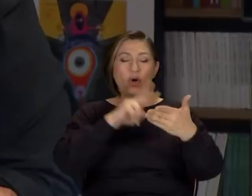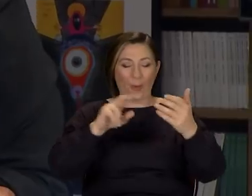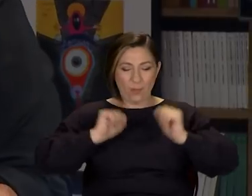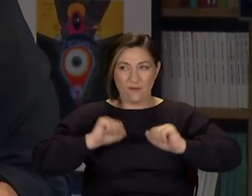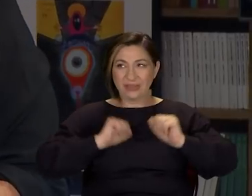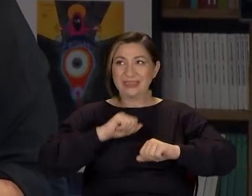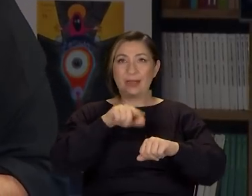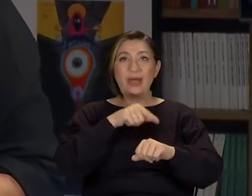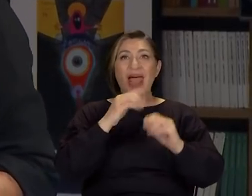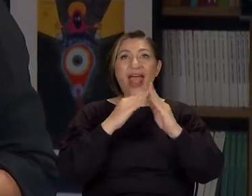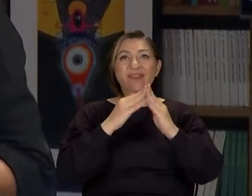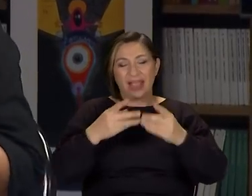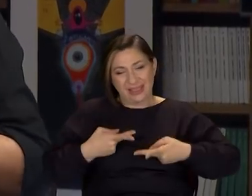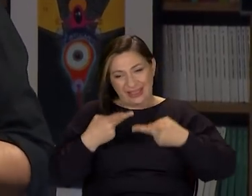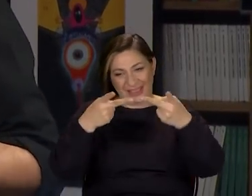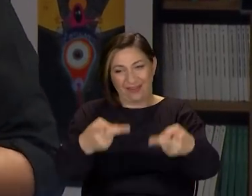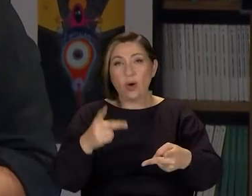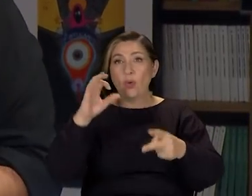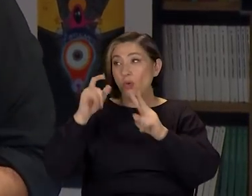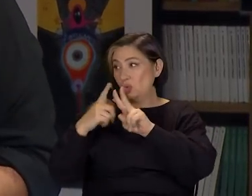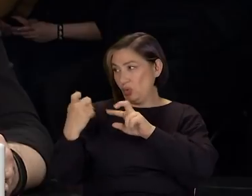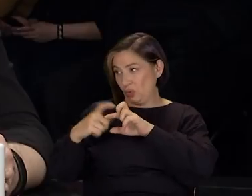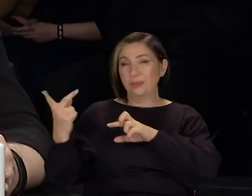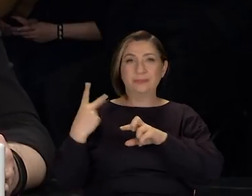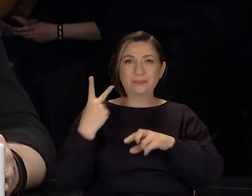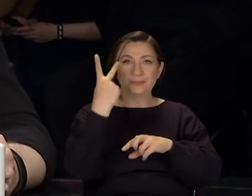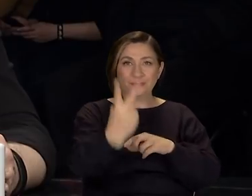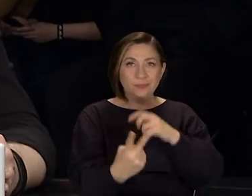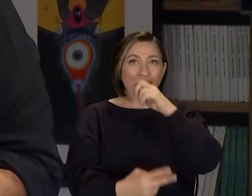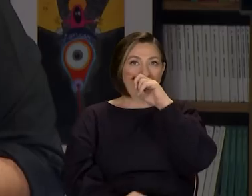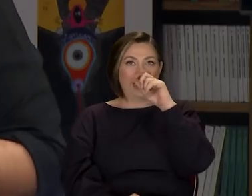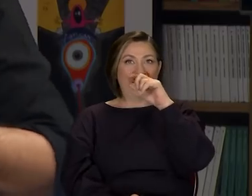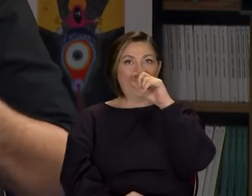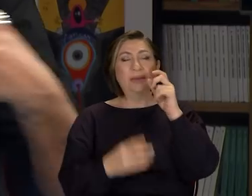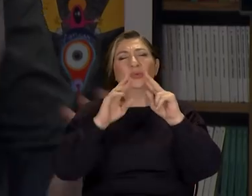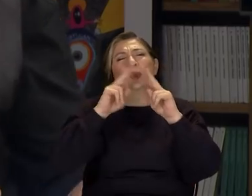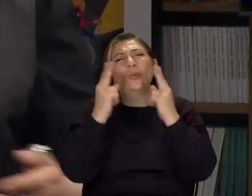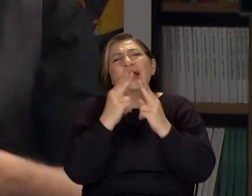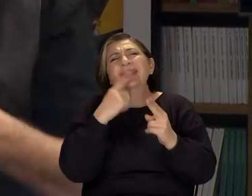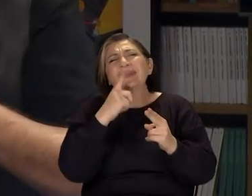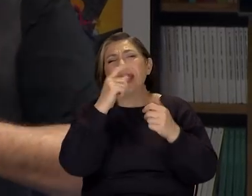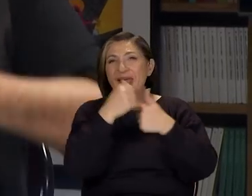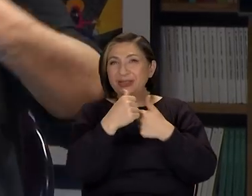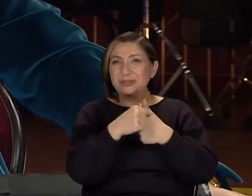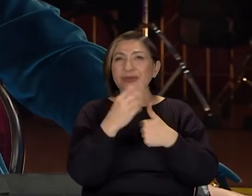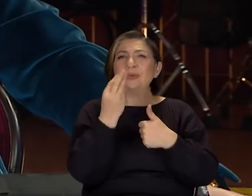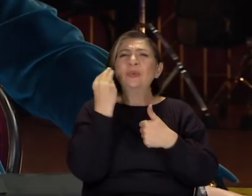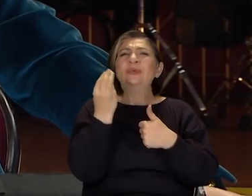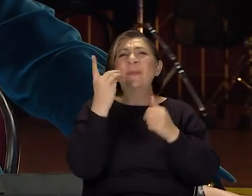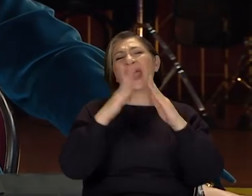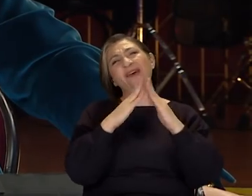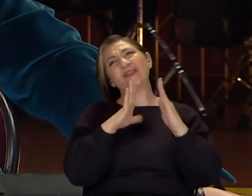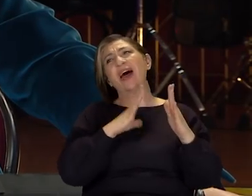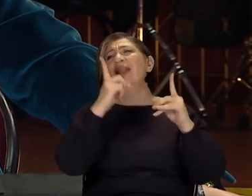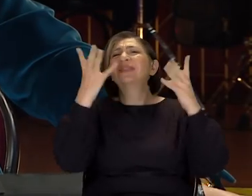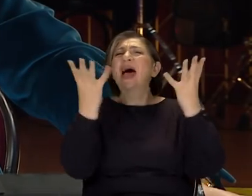dönemi evine davet etti işte Onur'la beni. Yani dünya tatlısı bir eşi ve çok güzel bir evi var.